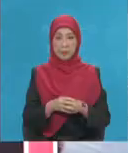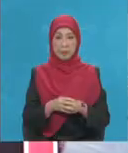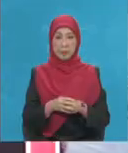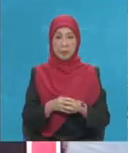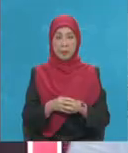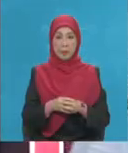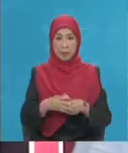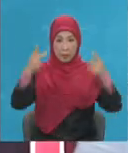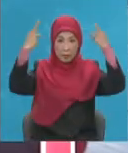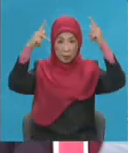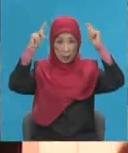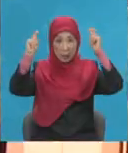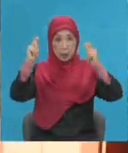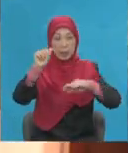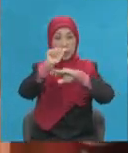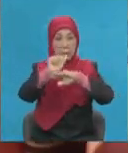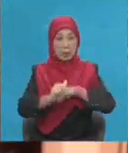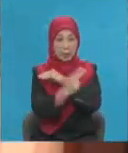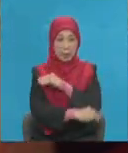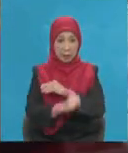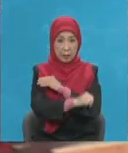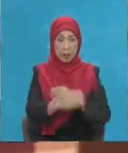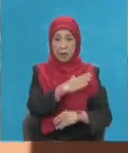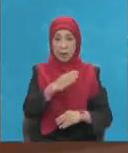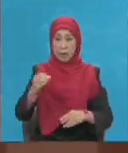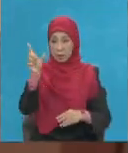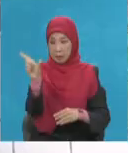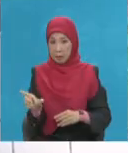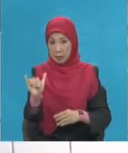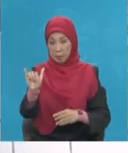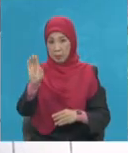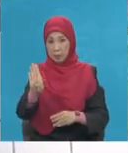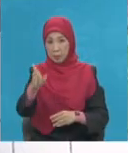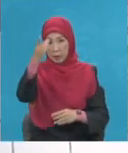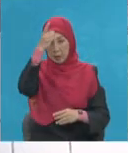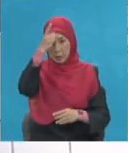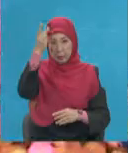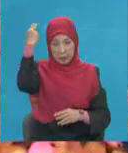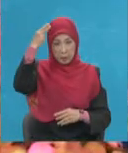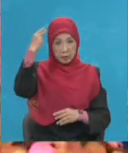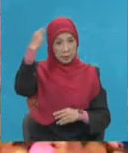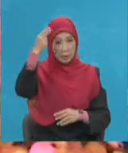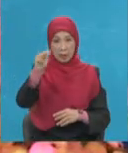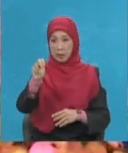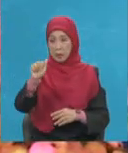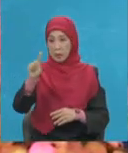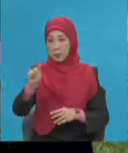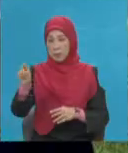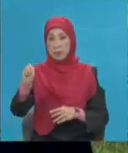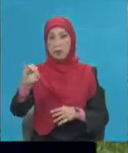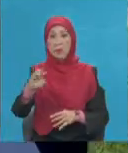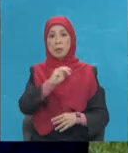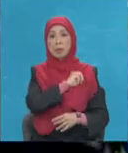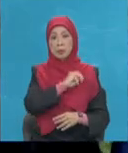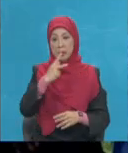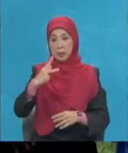Kahar, Yang di-Pertua Adat Istiadat Negara, dan Yang Berhormat Dato' Seri Setia Awang Haji Nazmi bin Haji Muhammad,